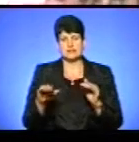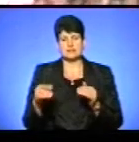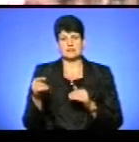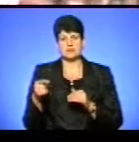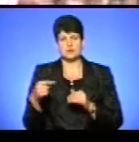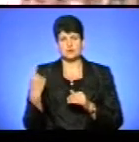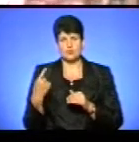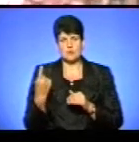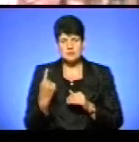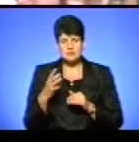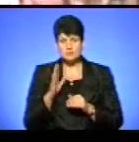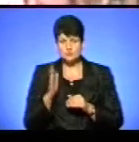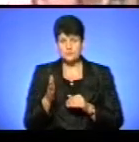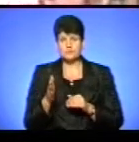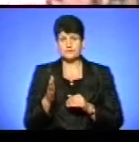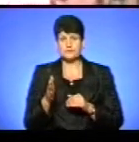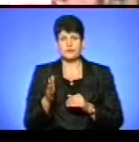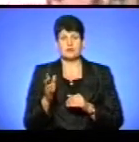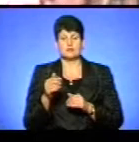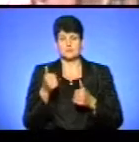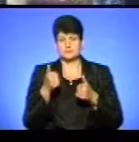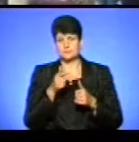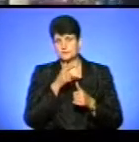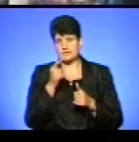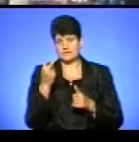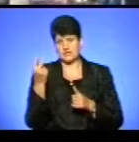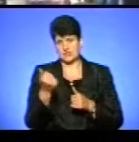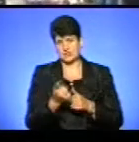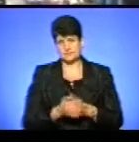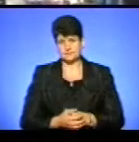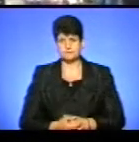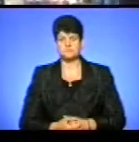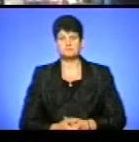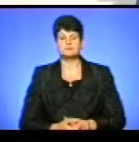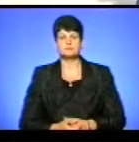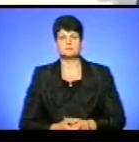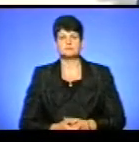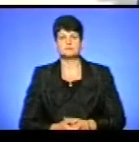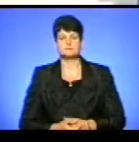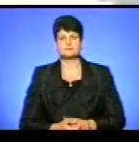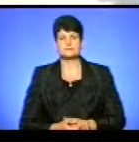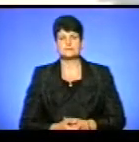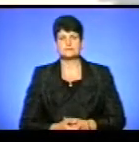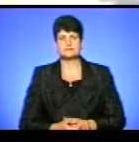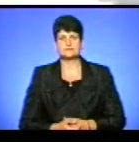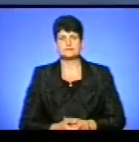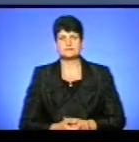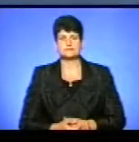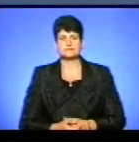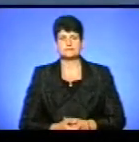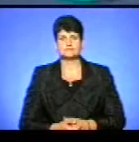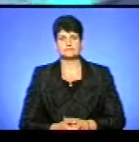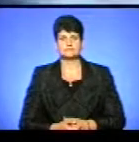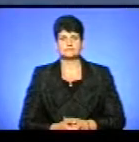Тернопільської області. На бархатний сезон на 2 тижні. Богдан Буденчук, Оксана Галіяш. Новини.